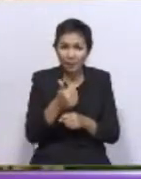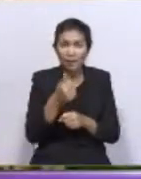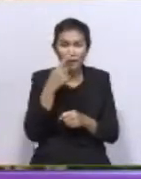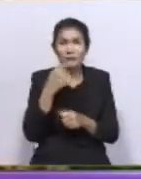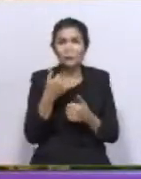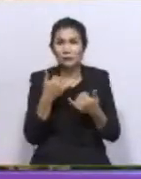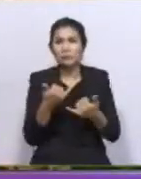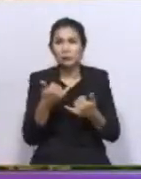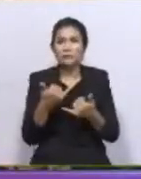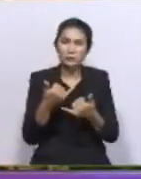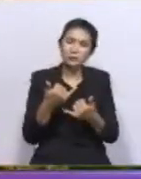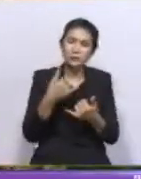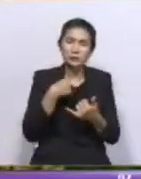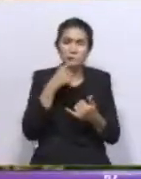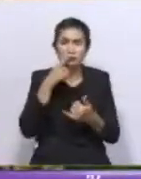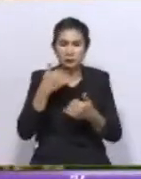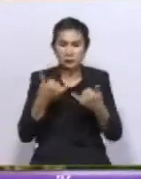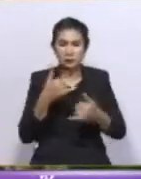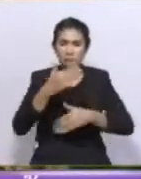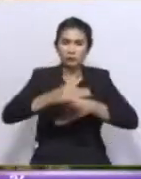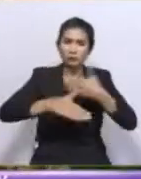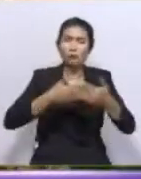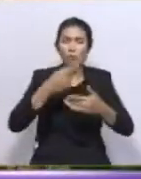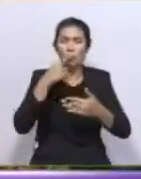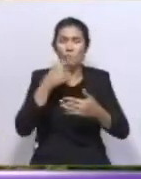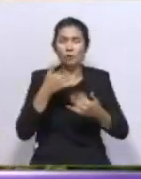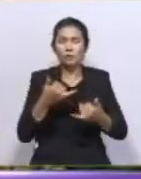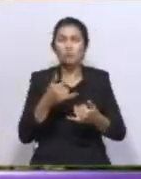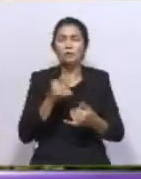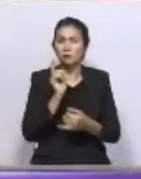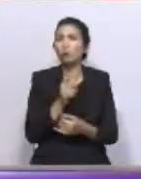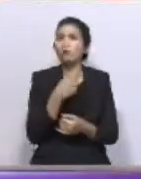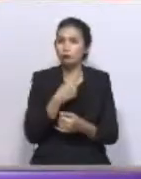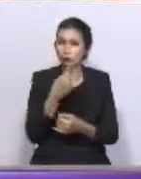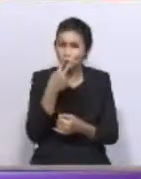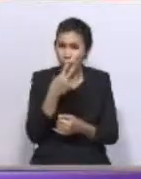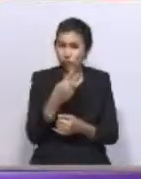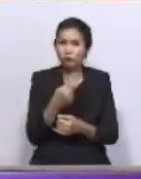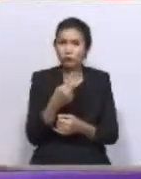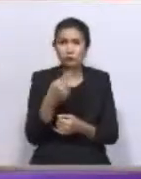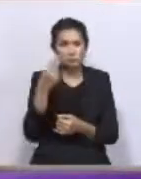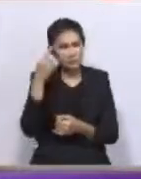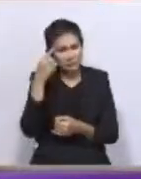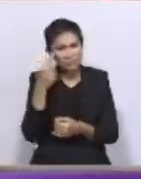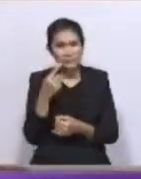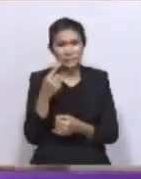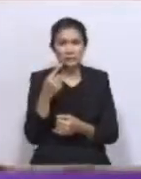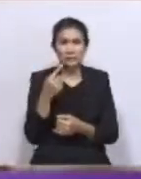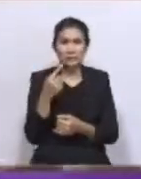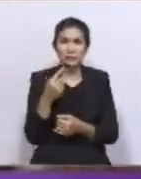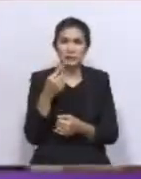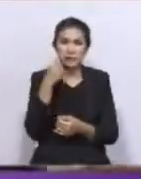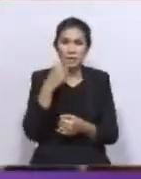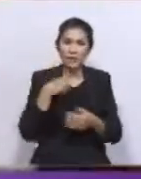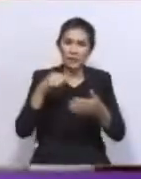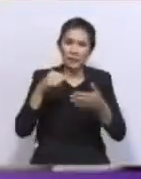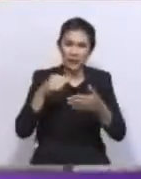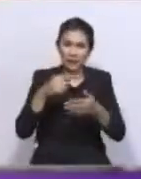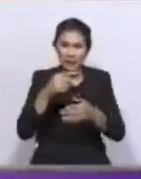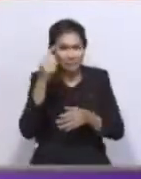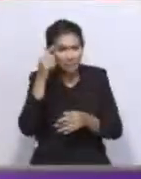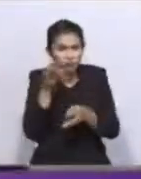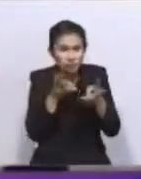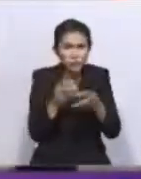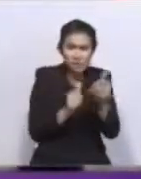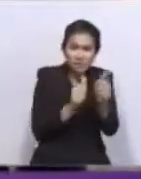การเติบโตสูงกว่าในปัจจุบันนะครับก็ต้องหาจุดของความสามารถในการแข่งขันทางเศรษ